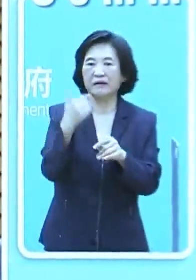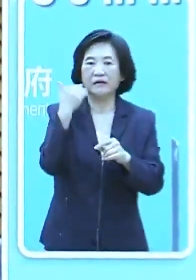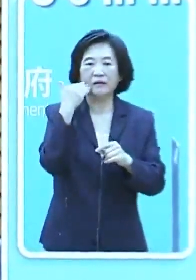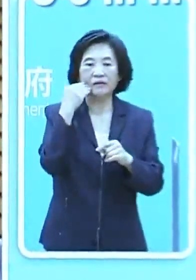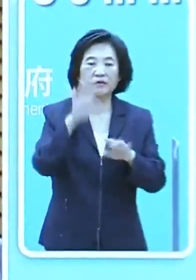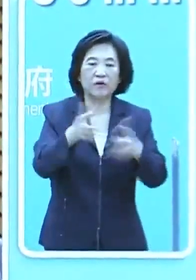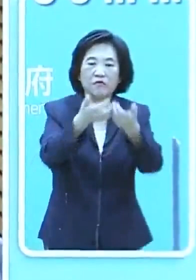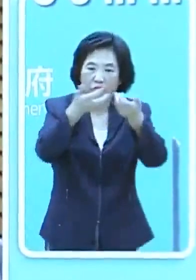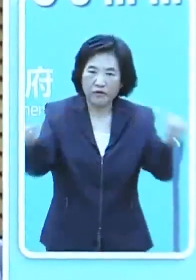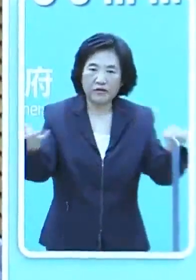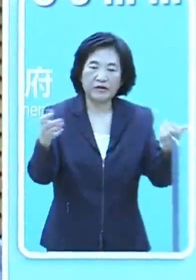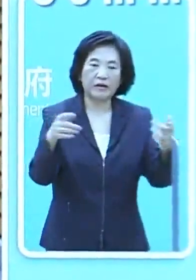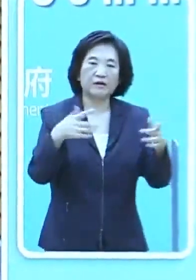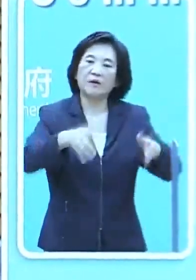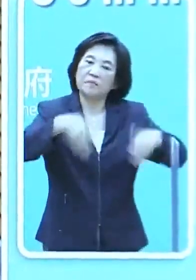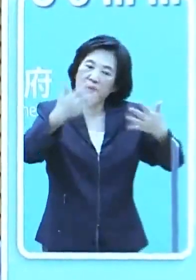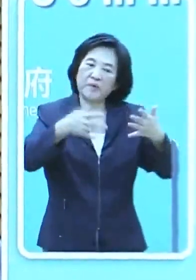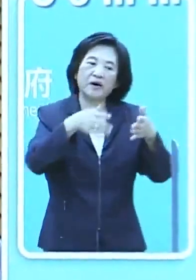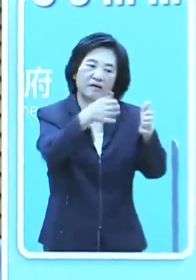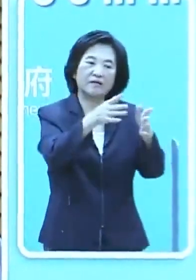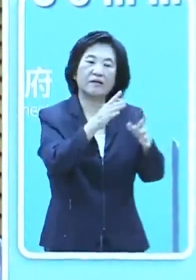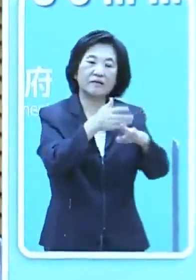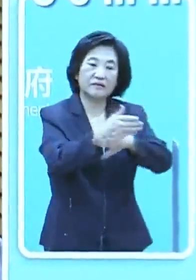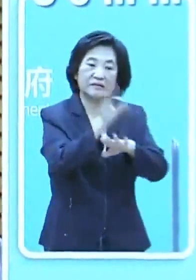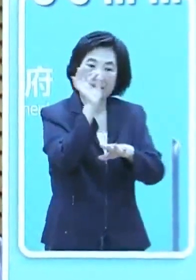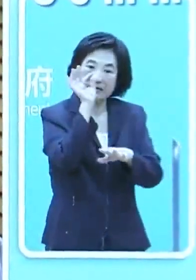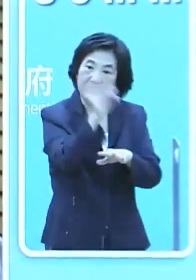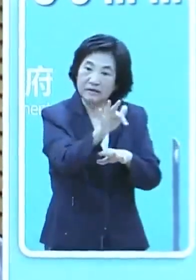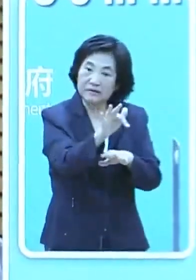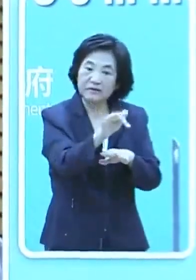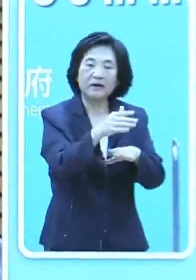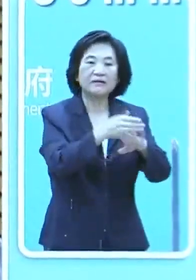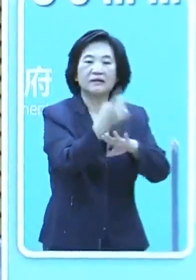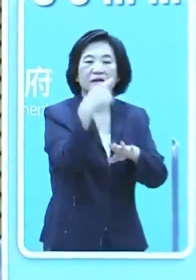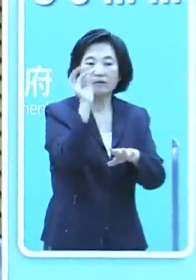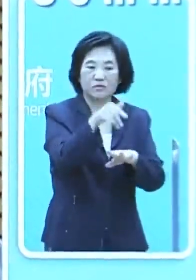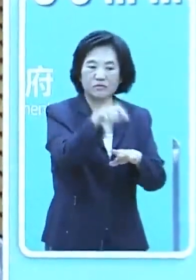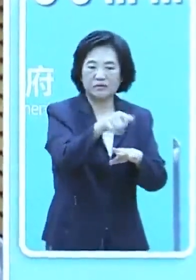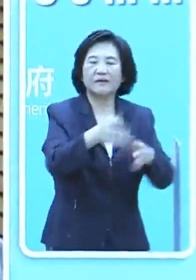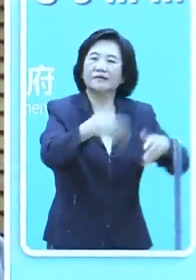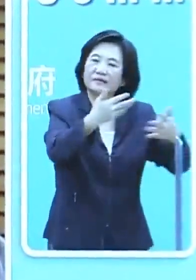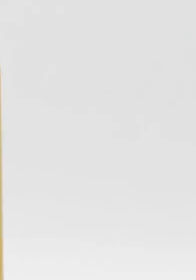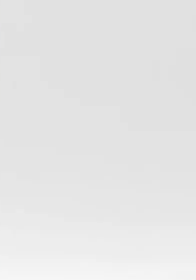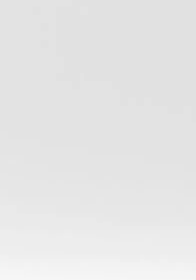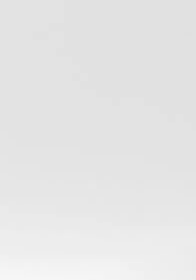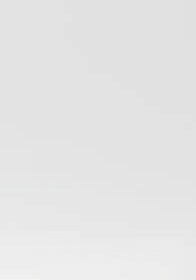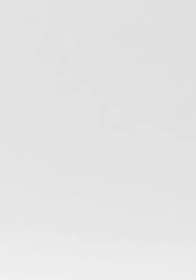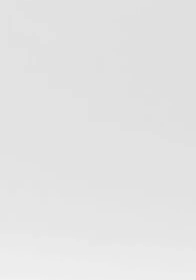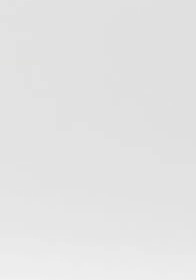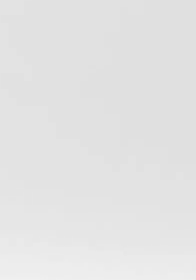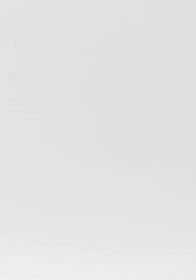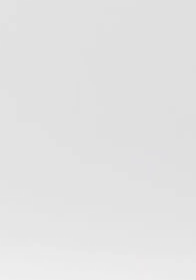分流，你知道哦。希望明天的上线呢，会比较稳定。